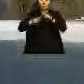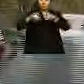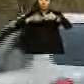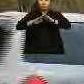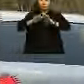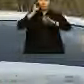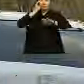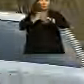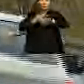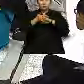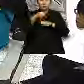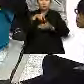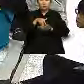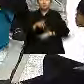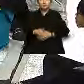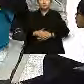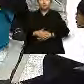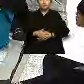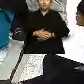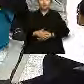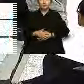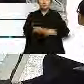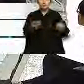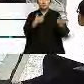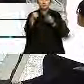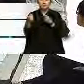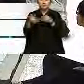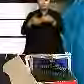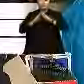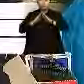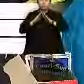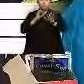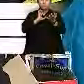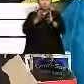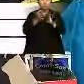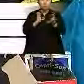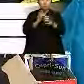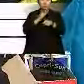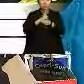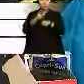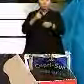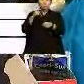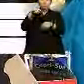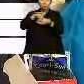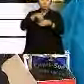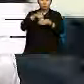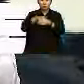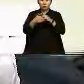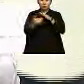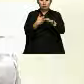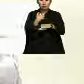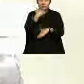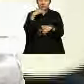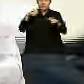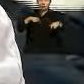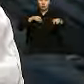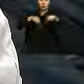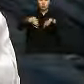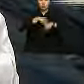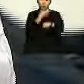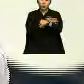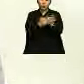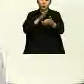것에 반대하고 있는 것입니다. 한편 이 같은 수석대교 건설 논란은 내년 총선을 앞둔 시점에서 지역